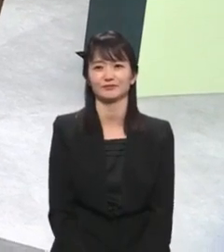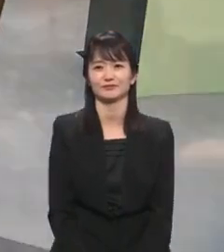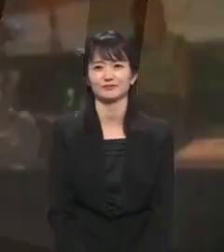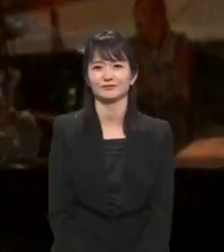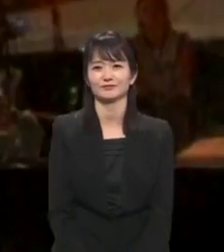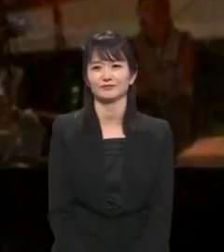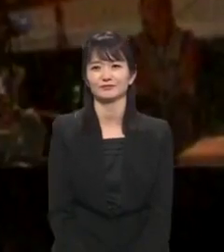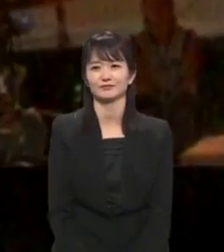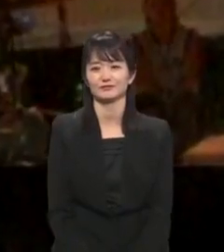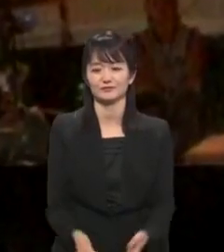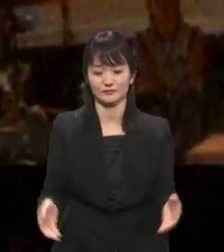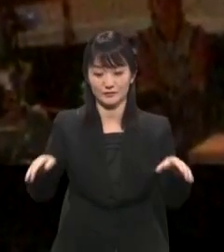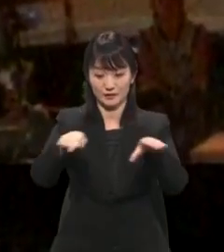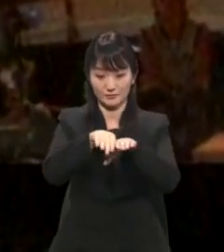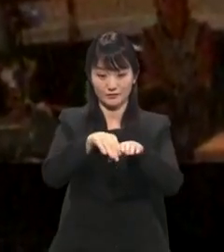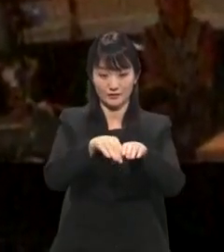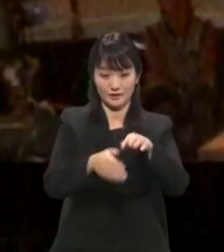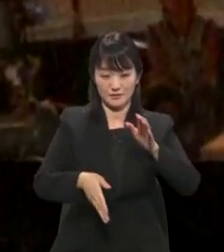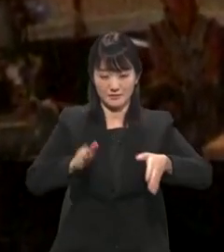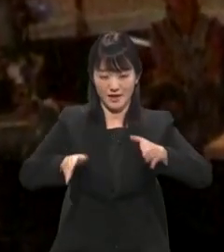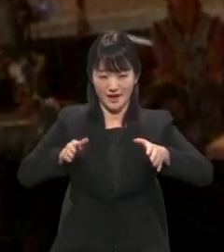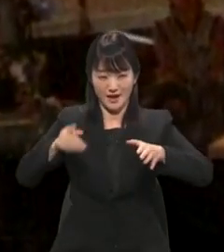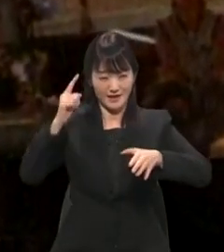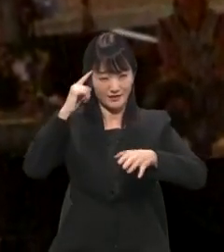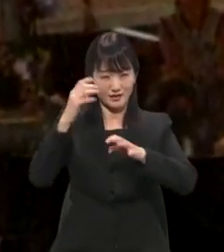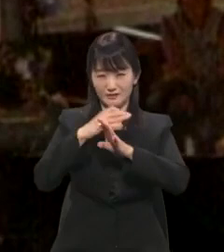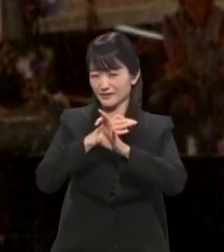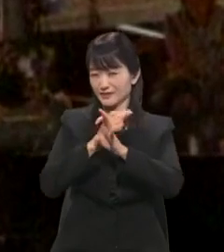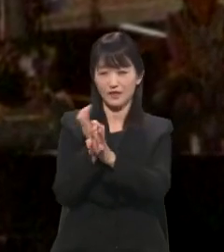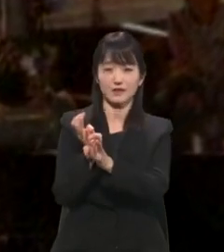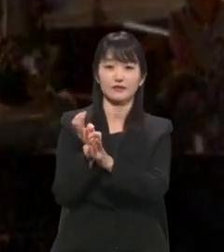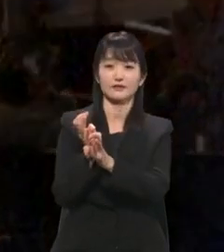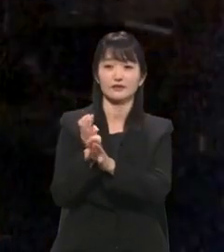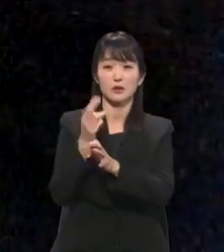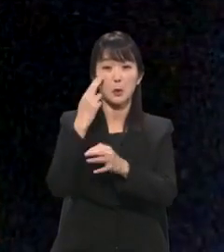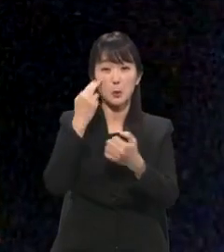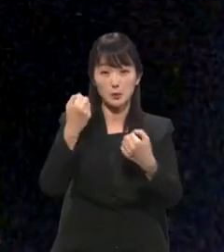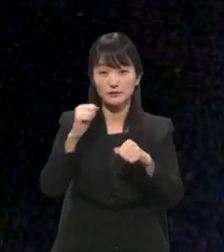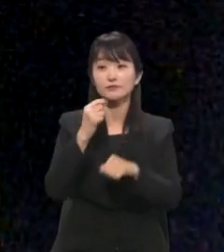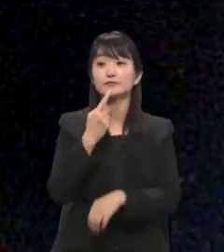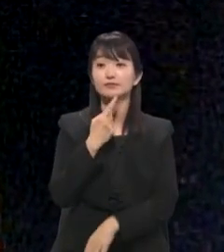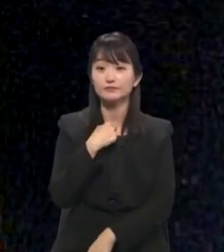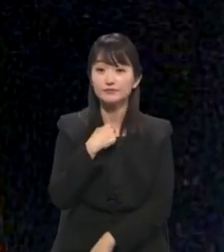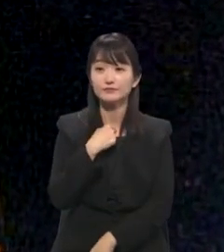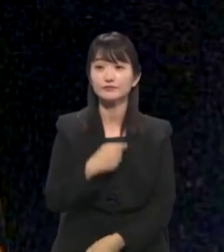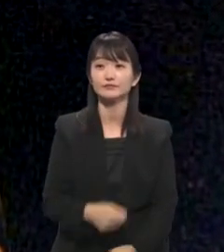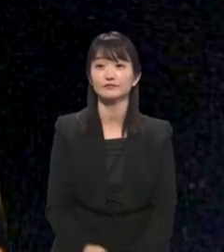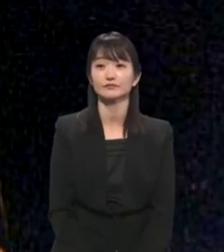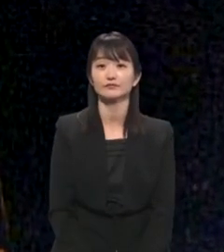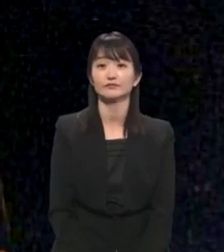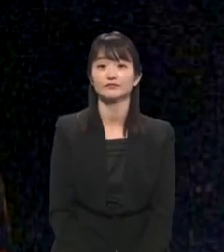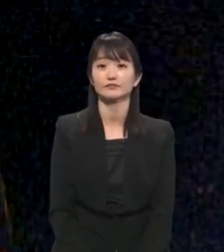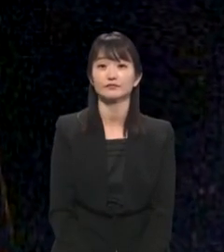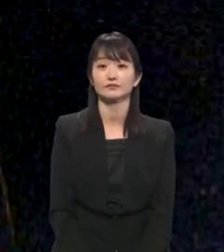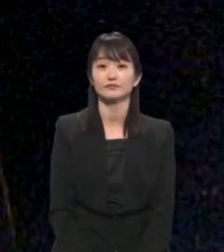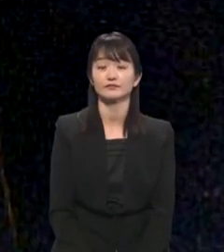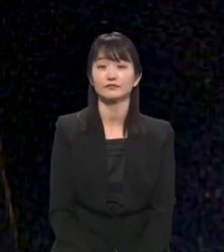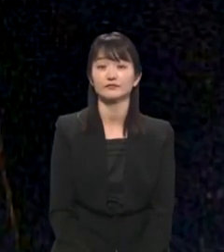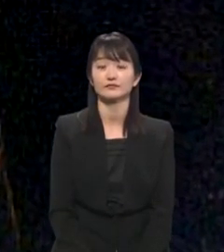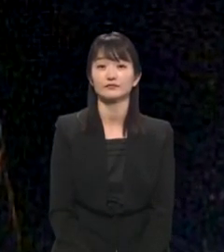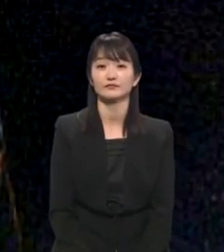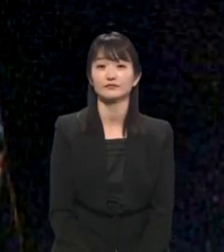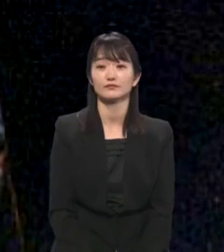막 무대 뛰어다니면서 정신 차려도 있고. 네네. 정신 차려 이 친구야 하면서 춤도 막 추시고. 네. 근데 이때 이렇게